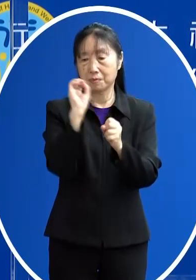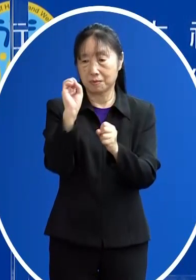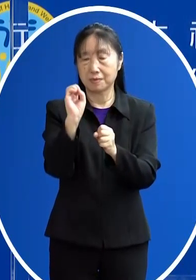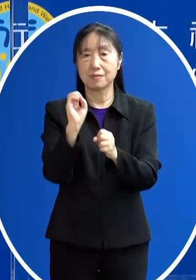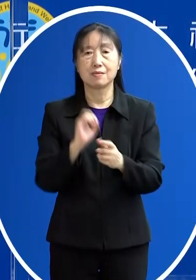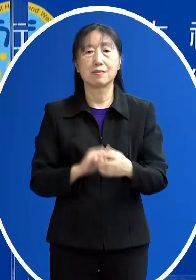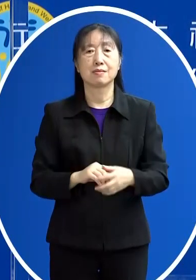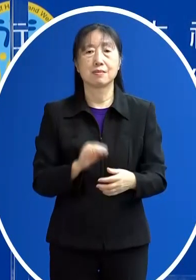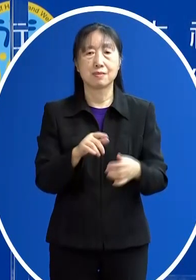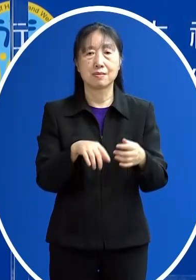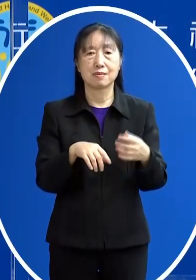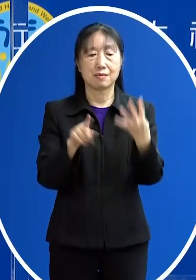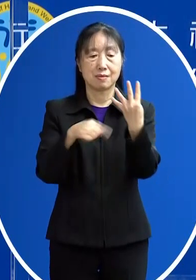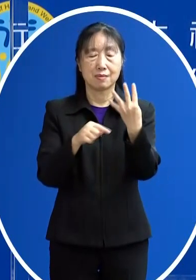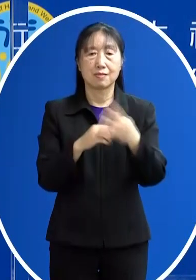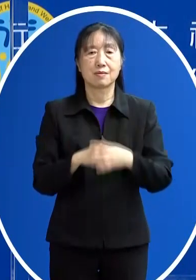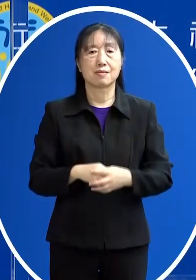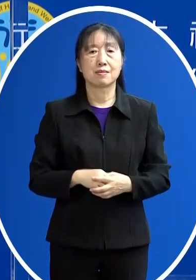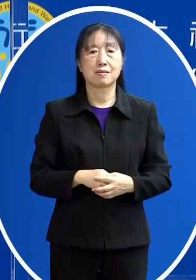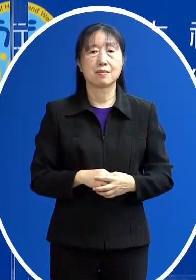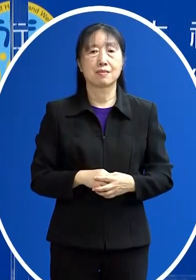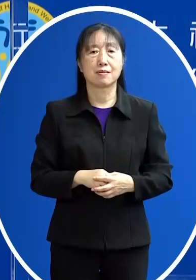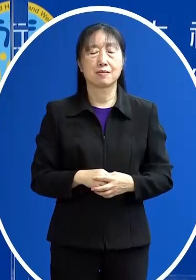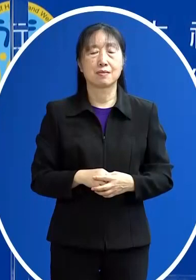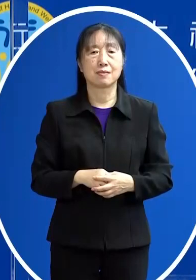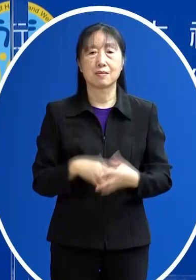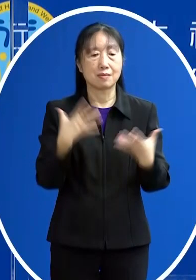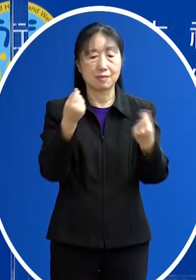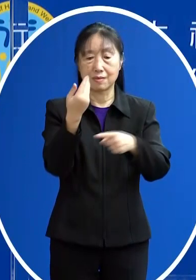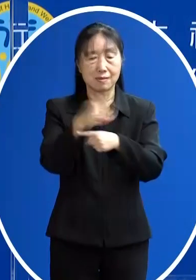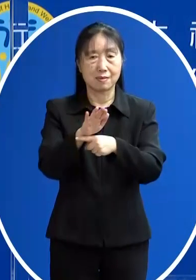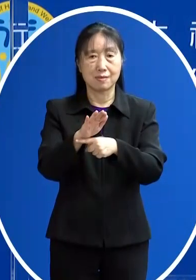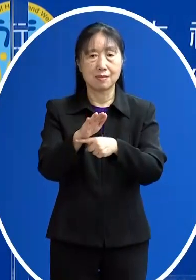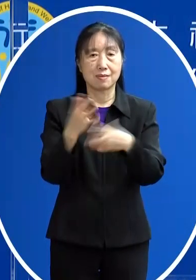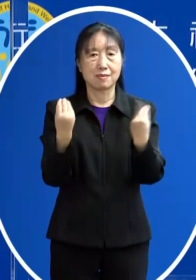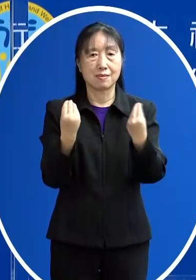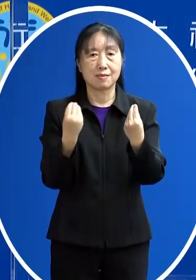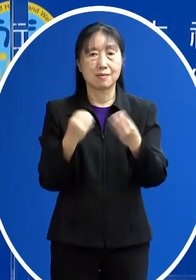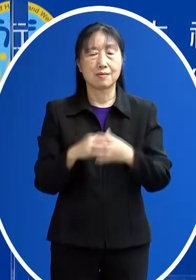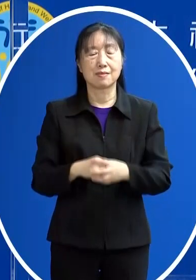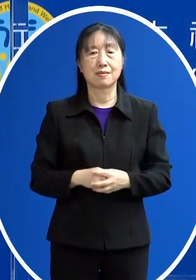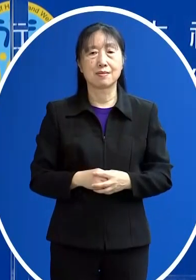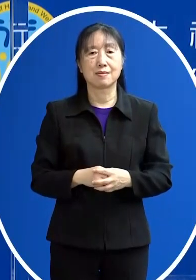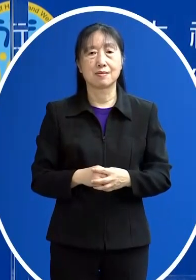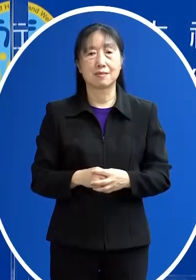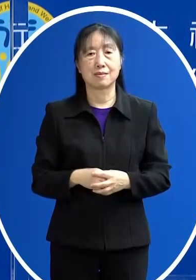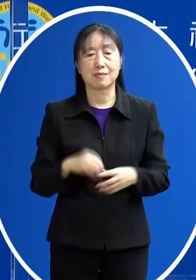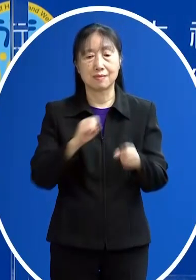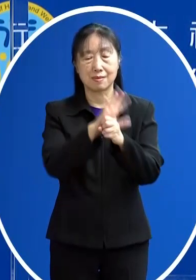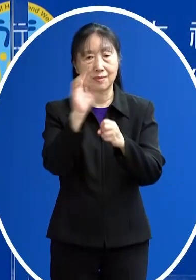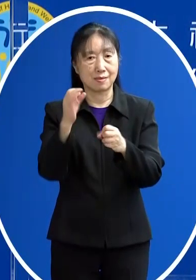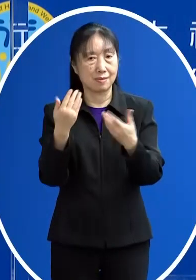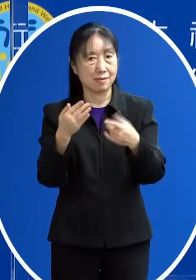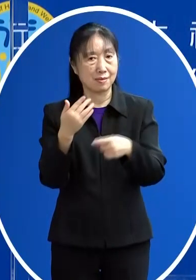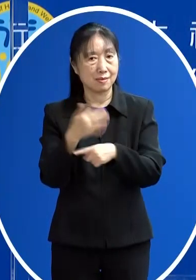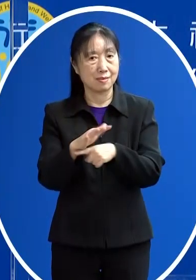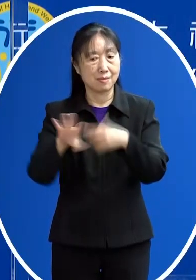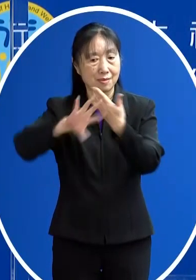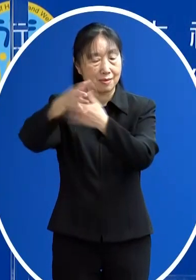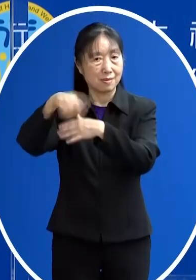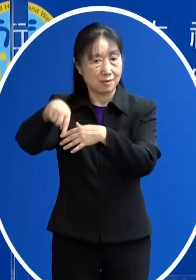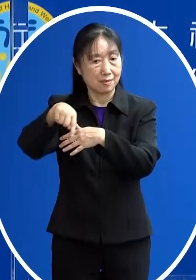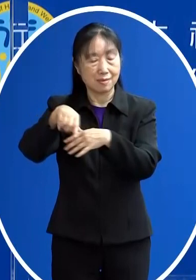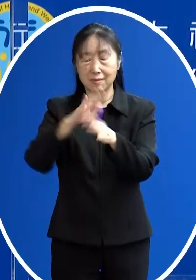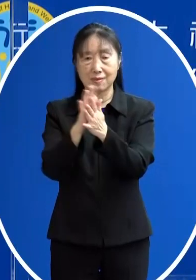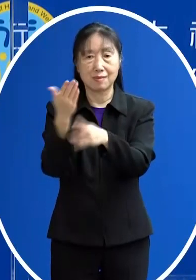个个案，那这个部分没有死亡的这个定序为死亡的 Omicron 的个案在境外入的部